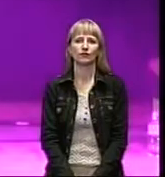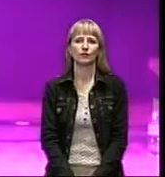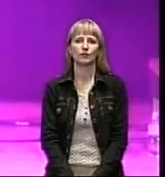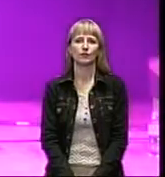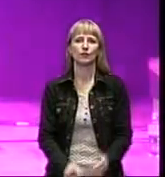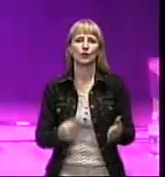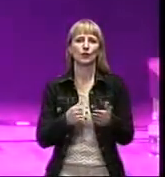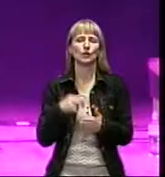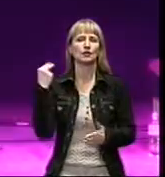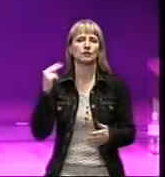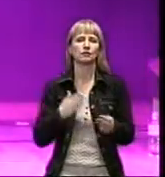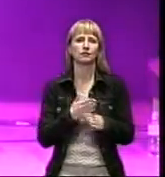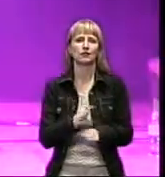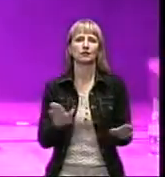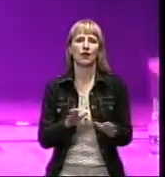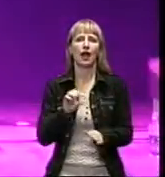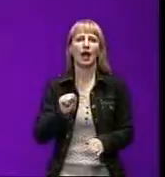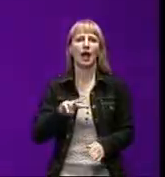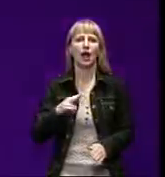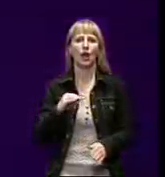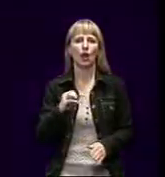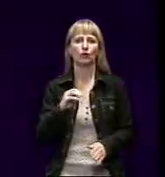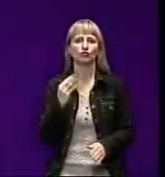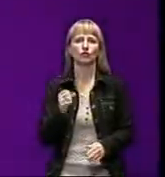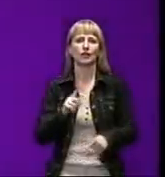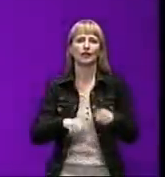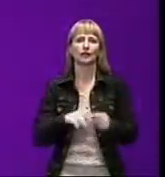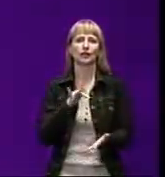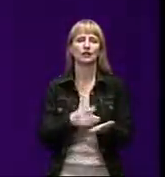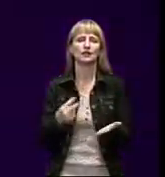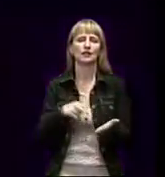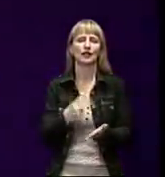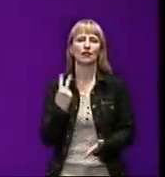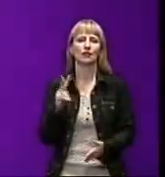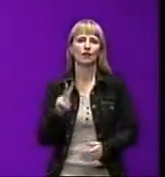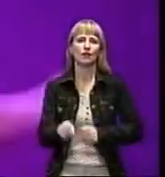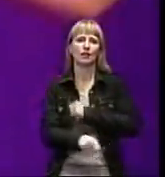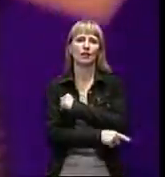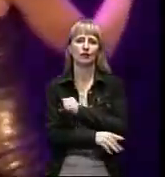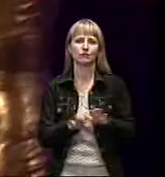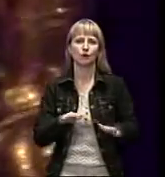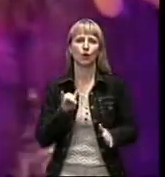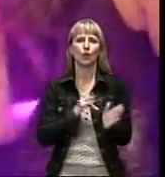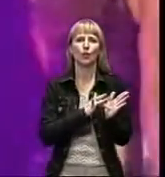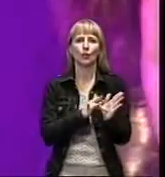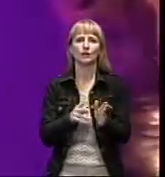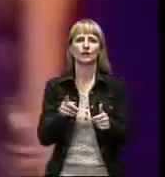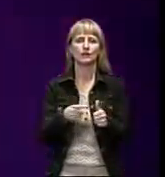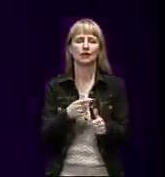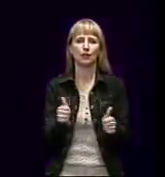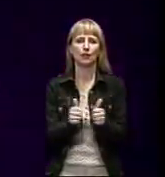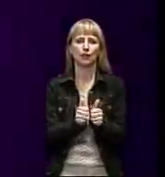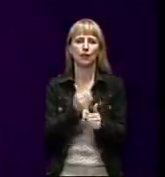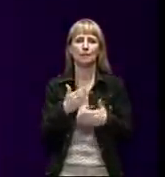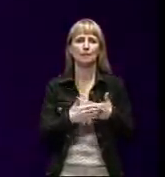До Запоріжжя завітала співачка Альоша. Рідне місто стало 22-м фінальним пунктом у турі під назвою «Поруч».